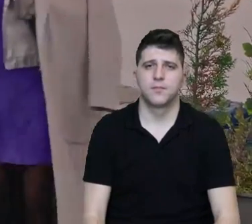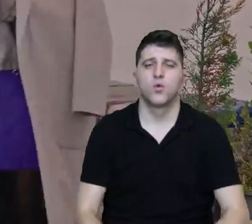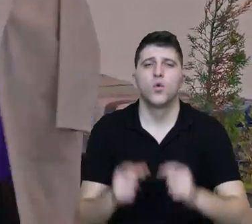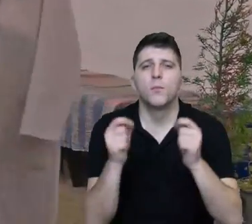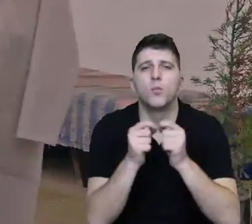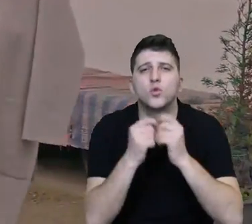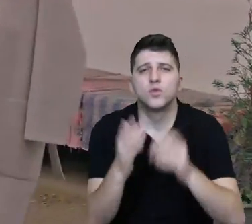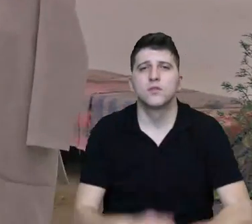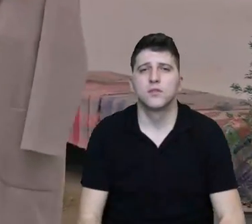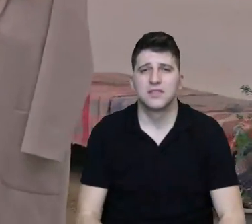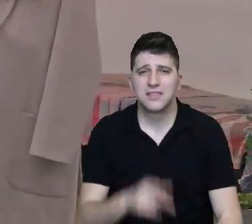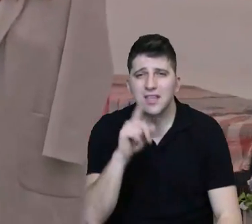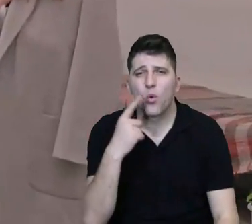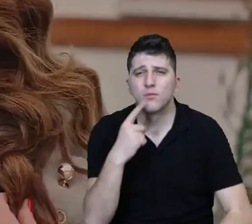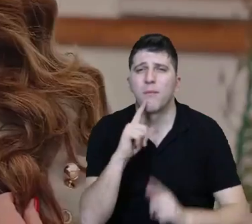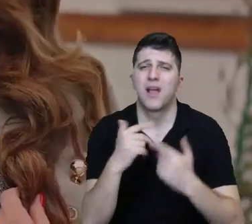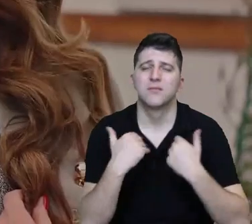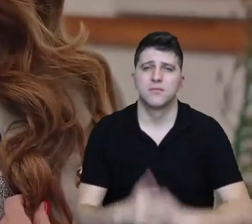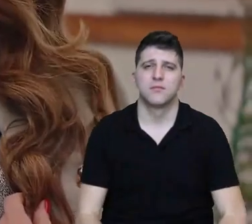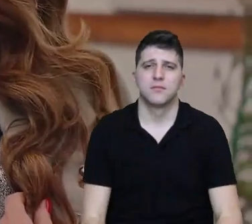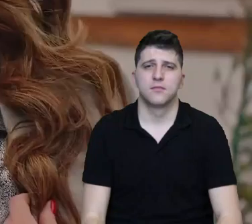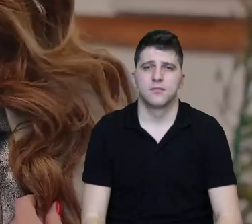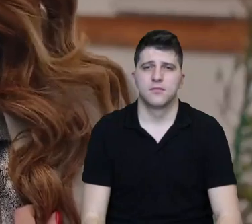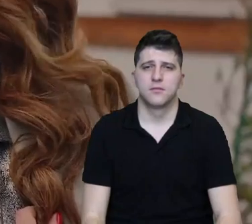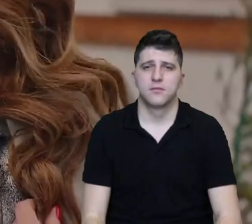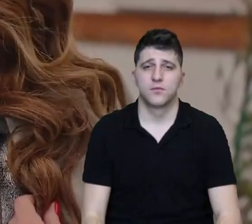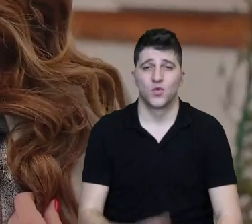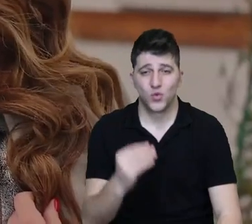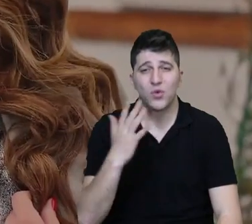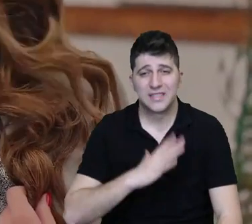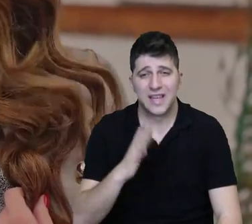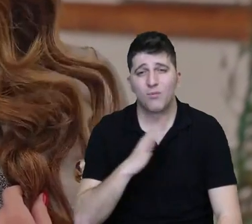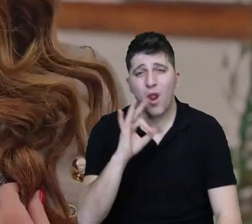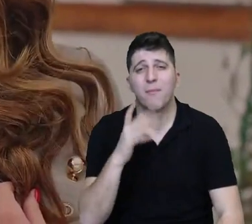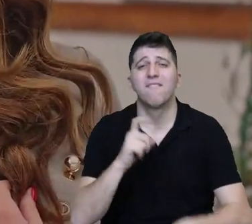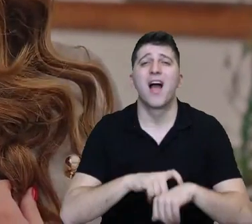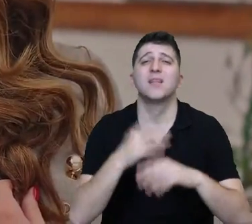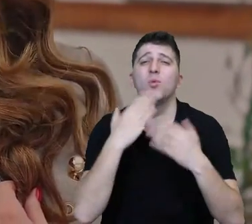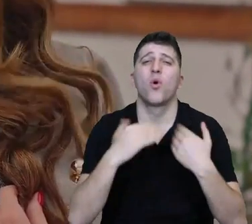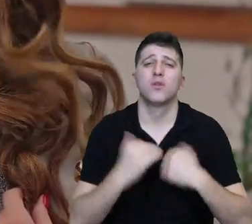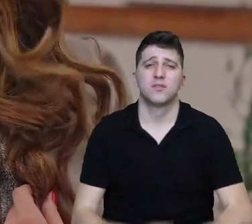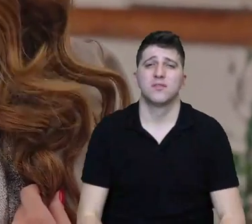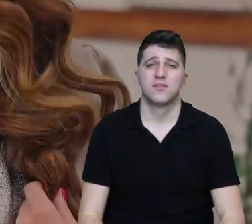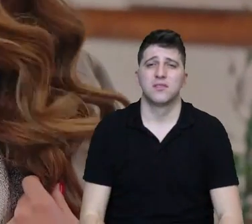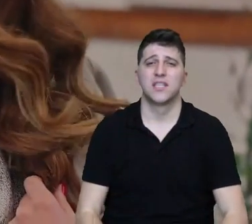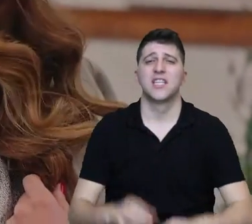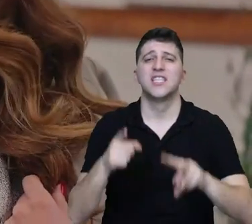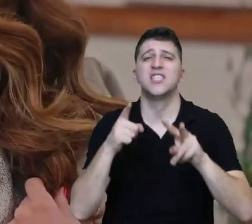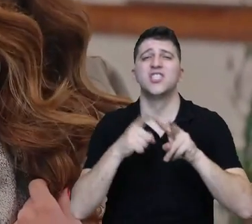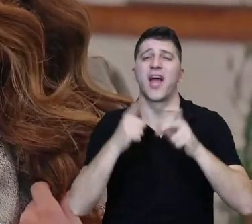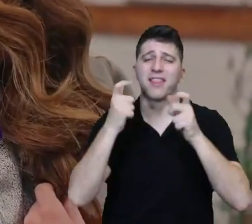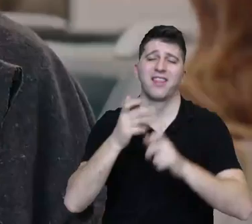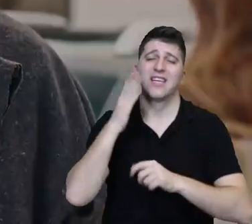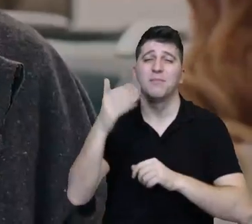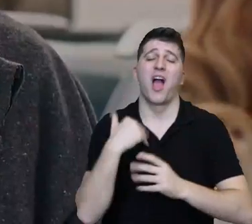Burcu, seninle bir şey konuşmam lazım. Çok isterdim Oral ama vaktim yok. Nişantaşı'na gidip alışveriş